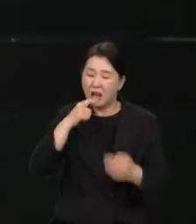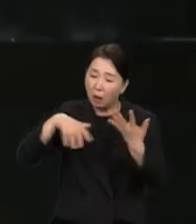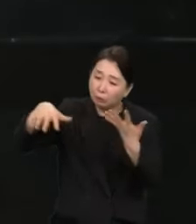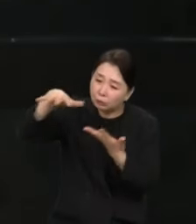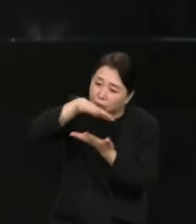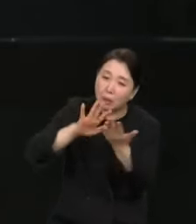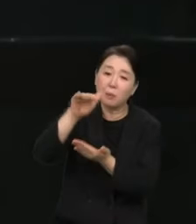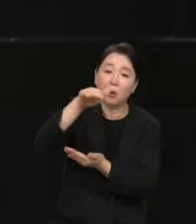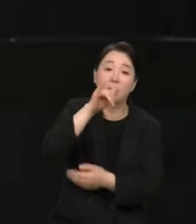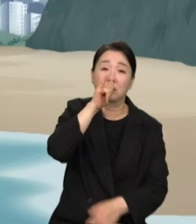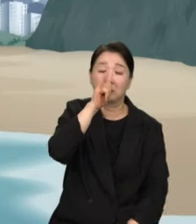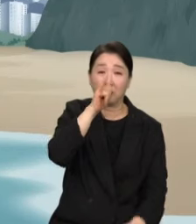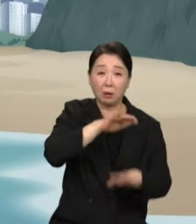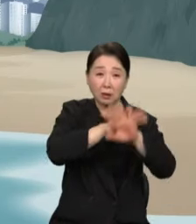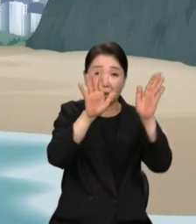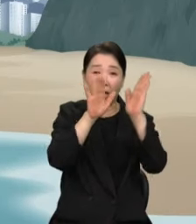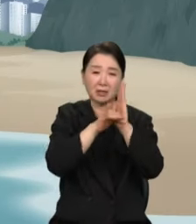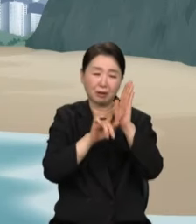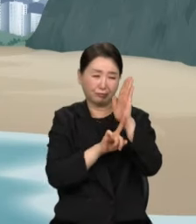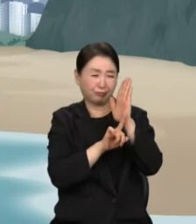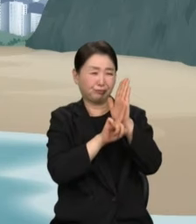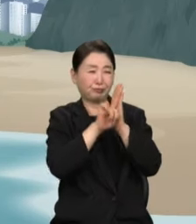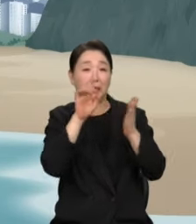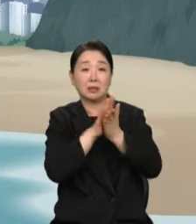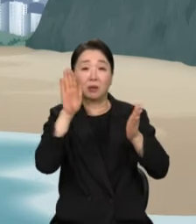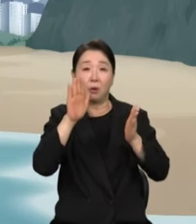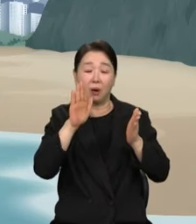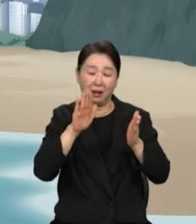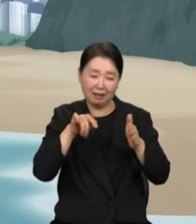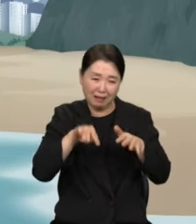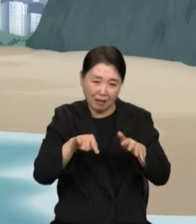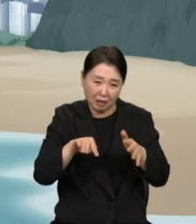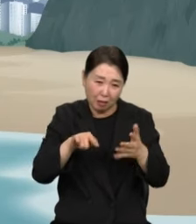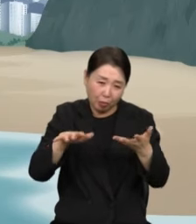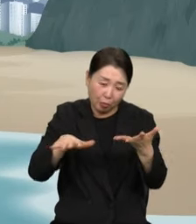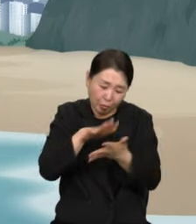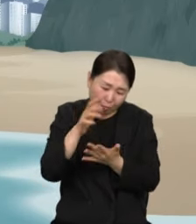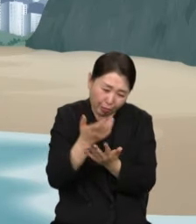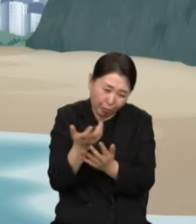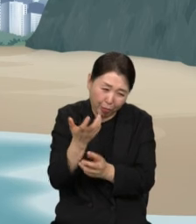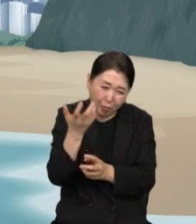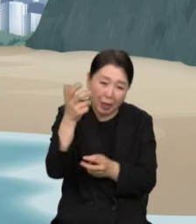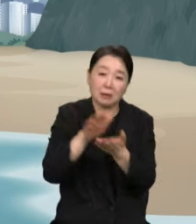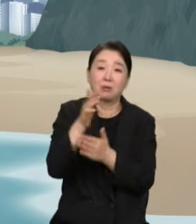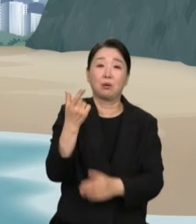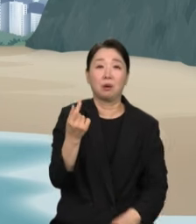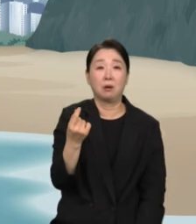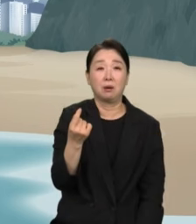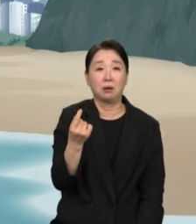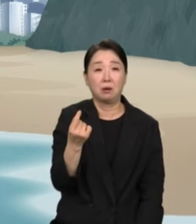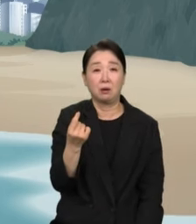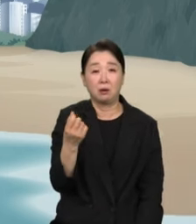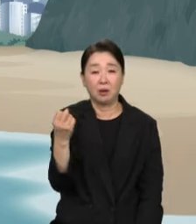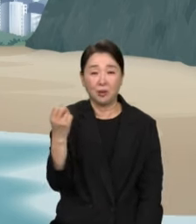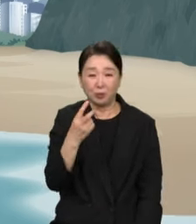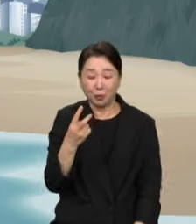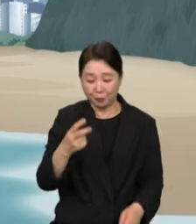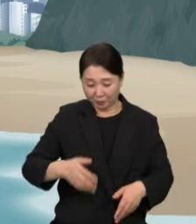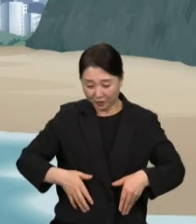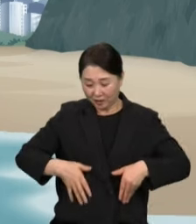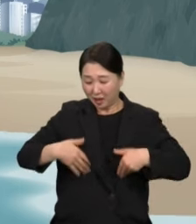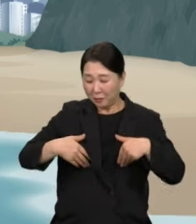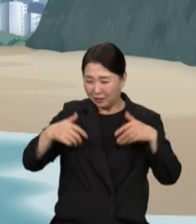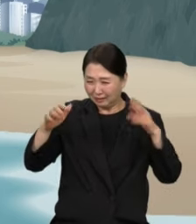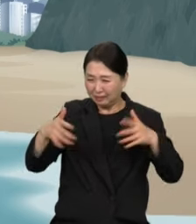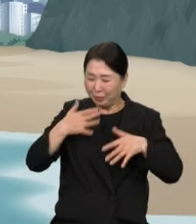탓입니다 낮에는 기온이 오르면서 아래 공기가 수직으로 오르는 난류가 생기는데 이게 남쪽에서 불어온